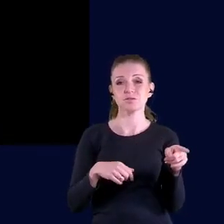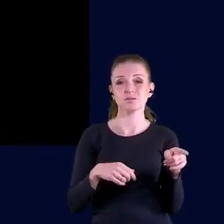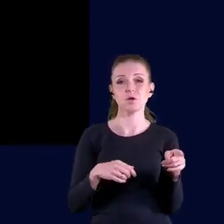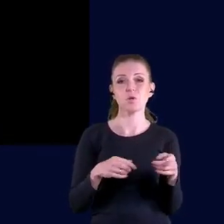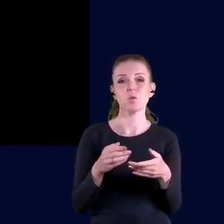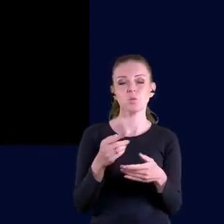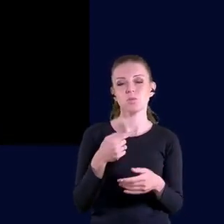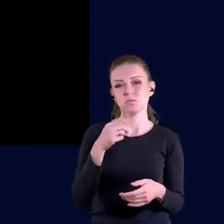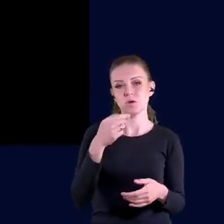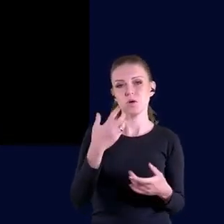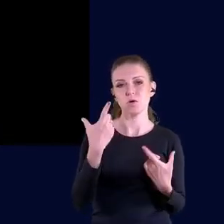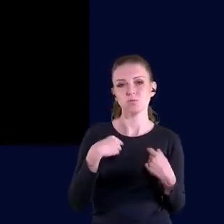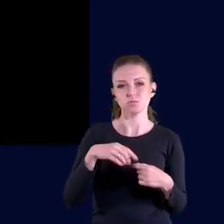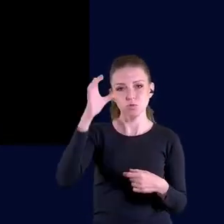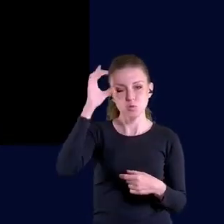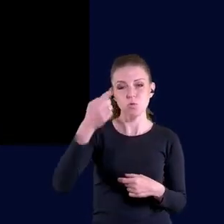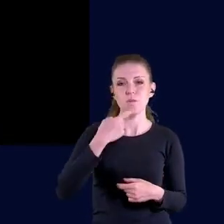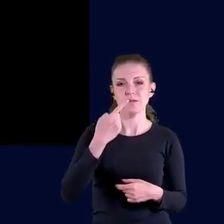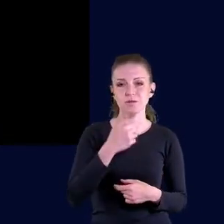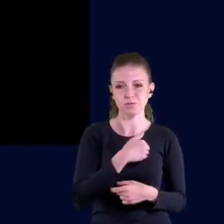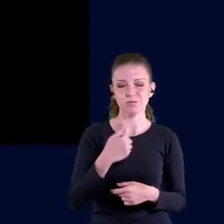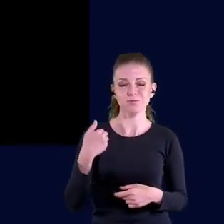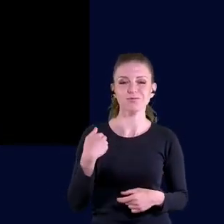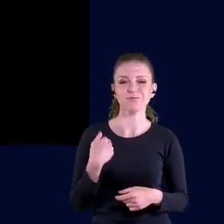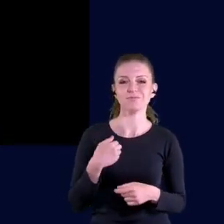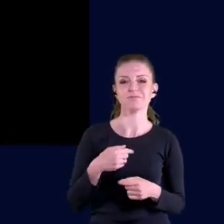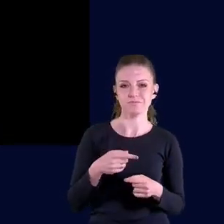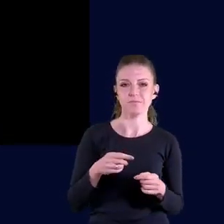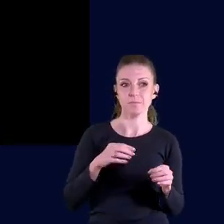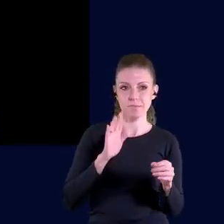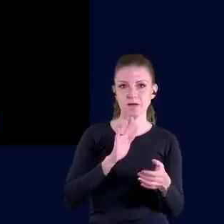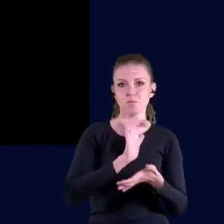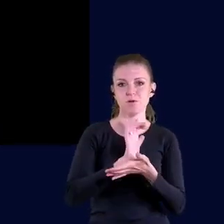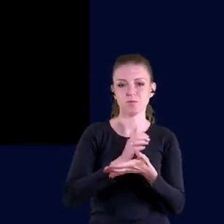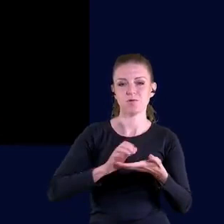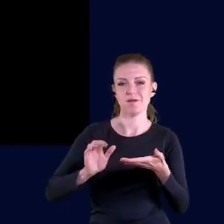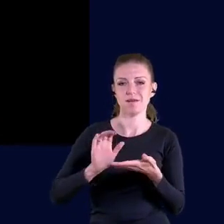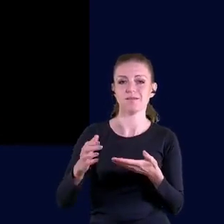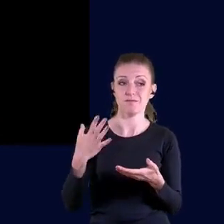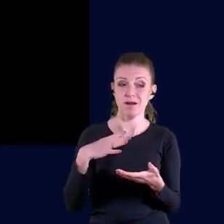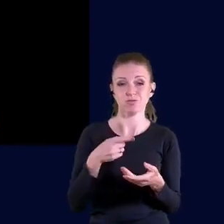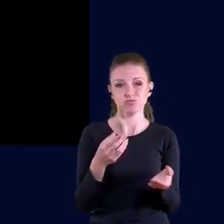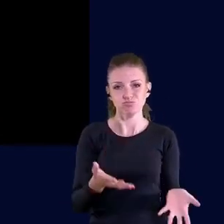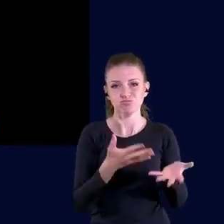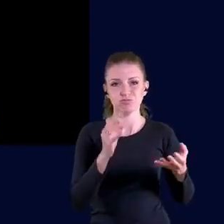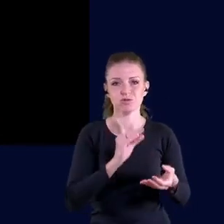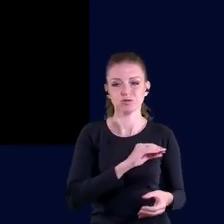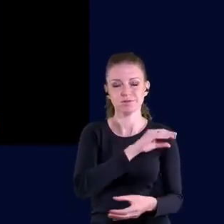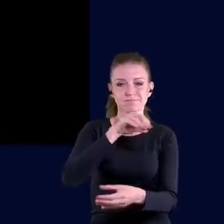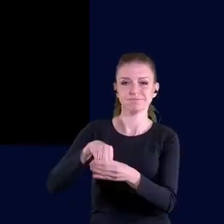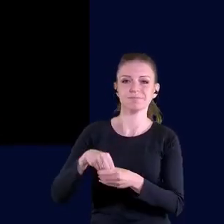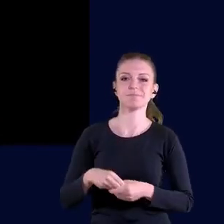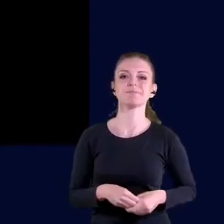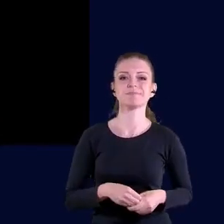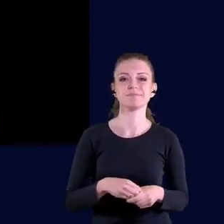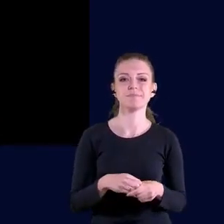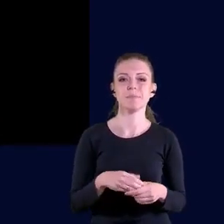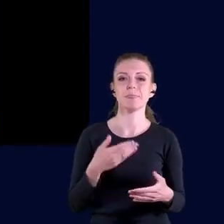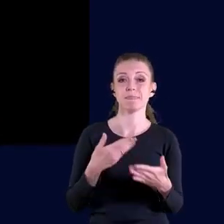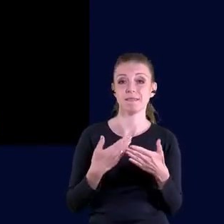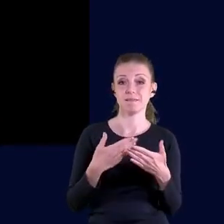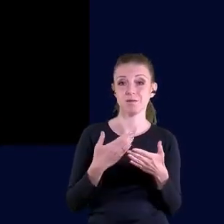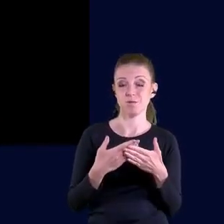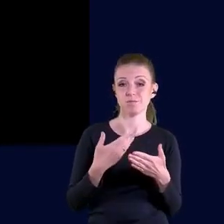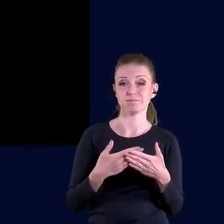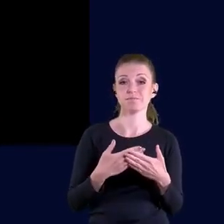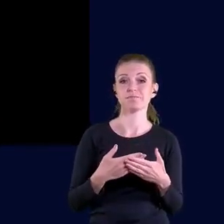tak dla porównania wariancie jest indeksowanych cztery i pół tysiąca czasopism polskich Więc siłą rzeczy ten zasób